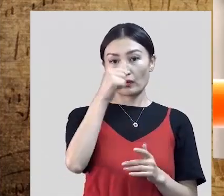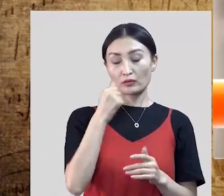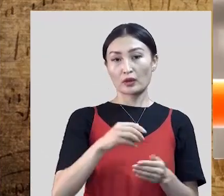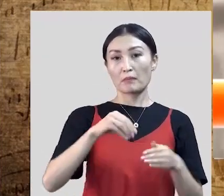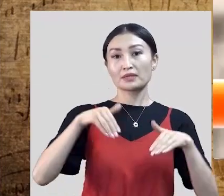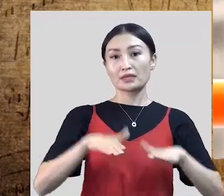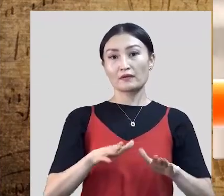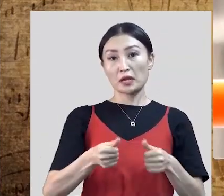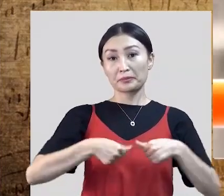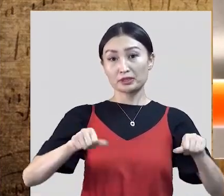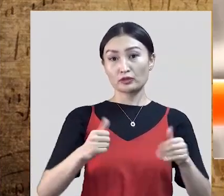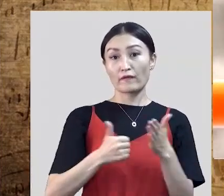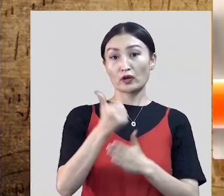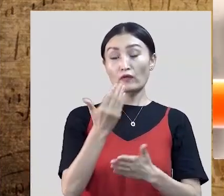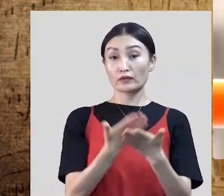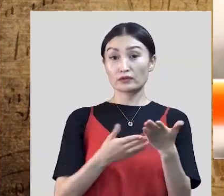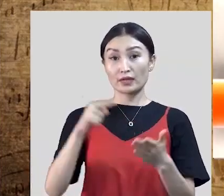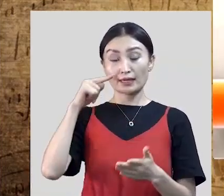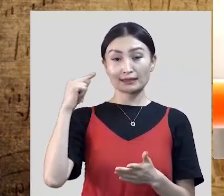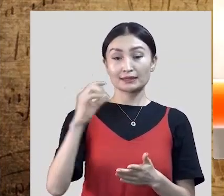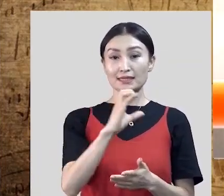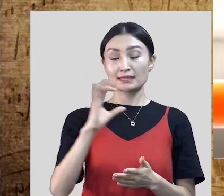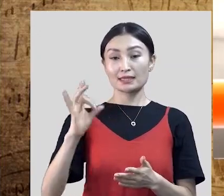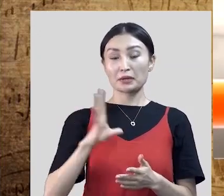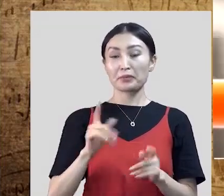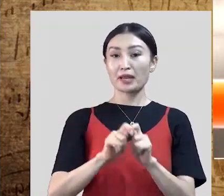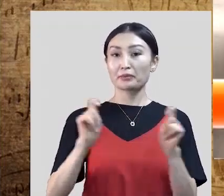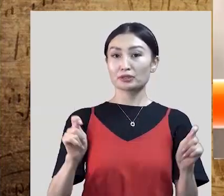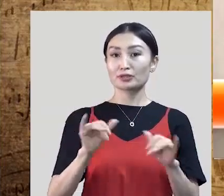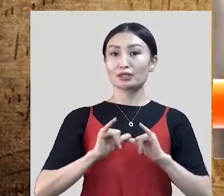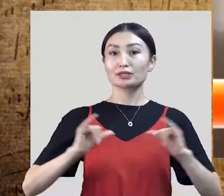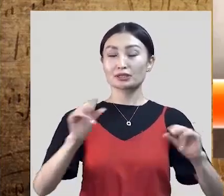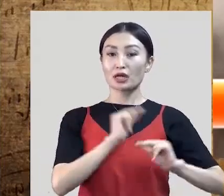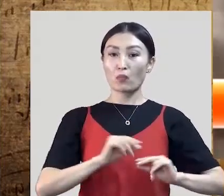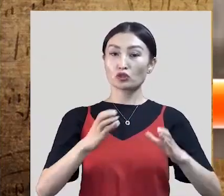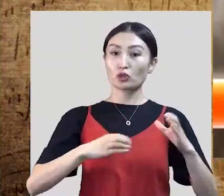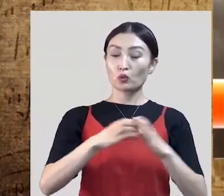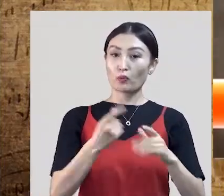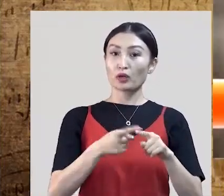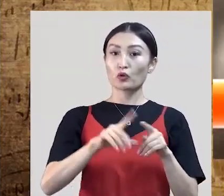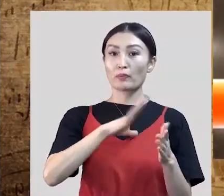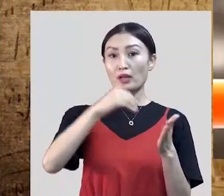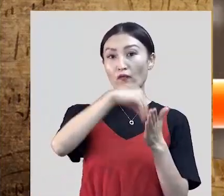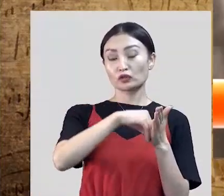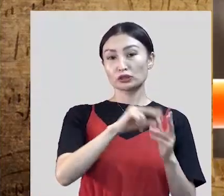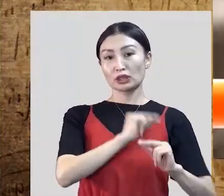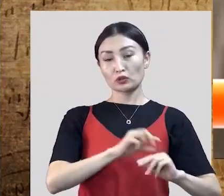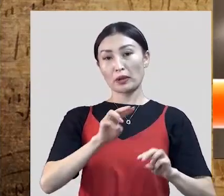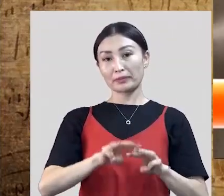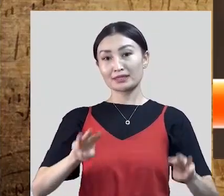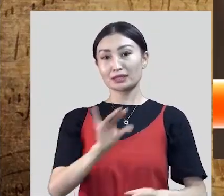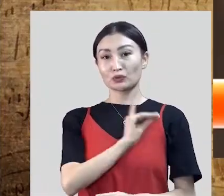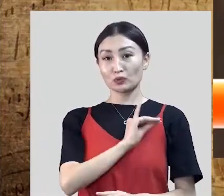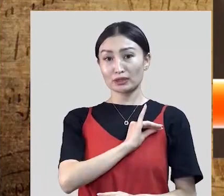году постановлением Президиума Верховного Совета Кыргызской ССР была образована расширенная рабочая группа, в которую были включены сотрудники